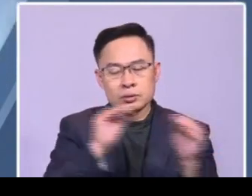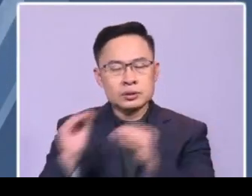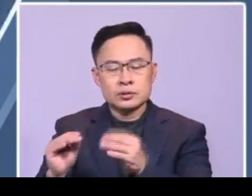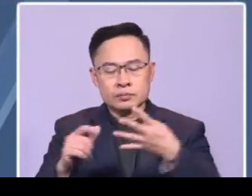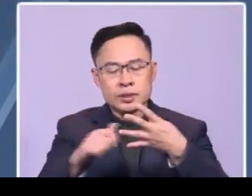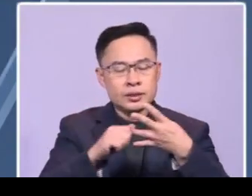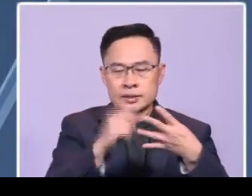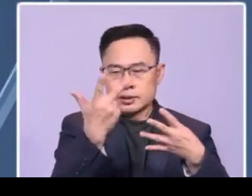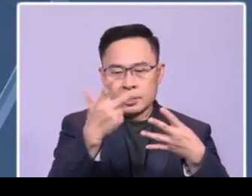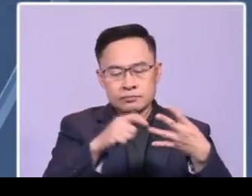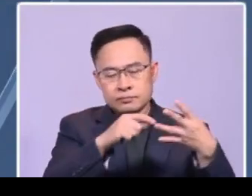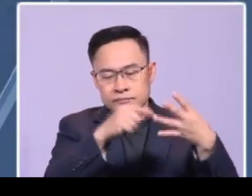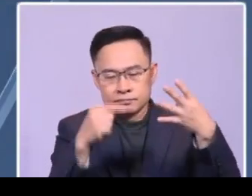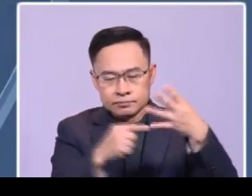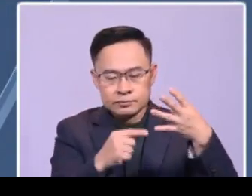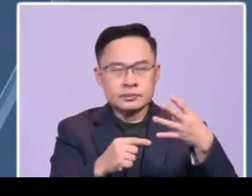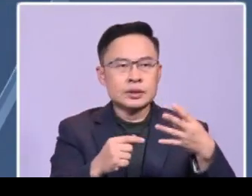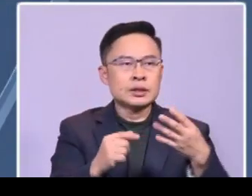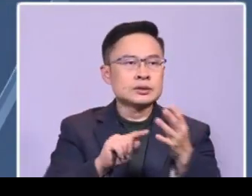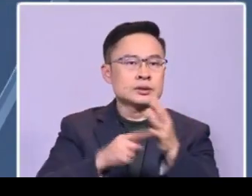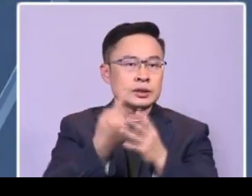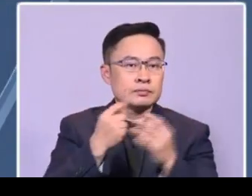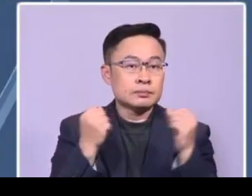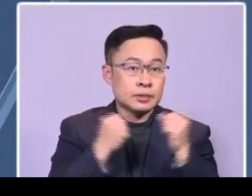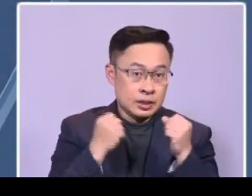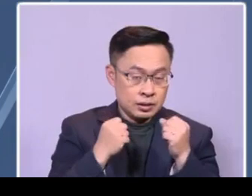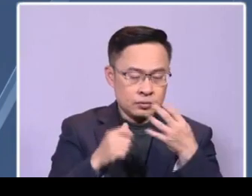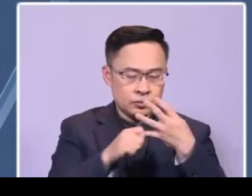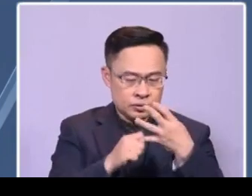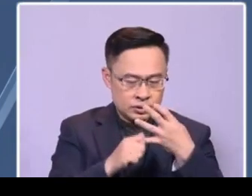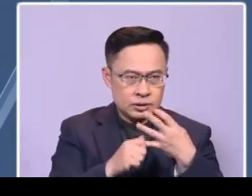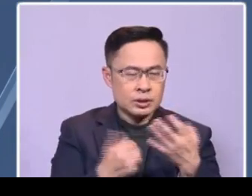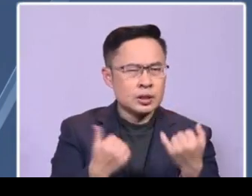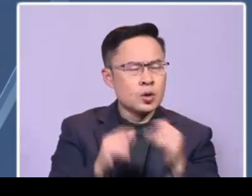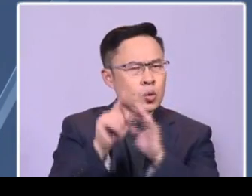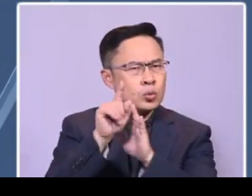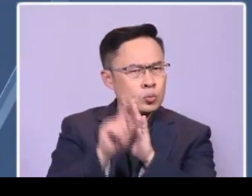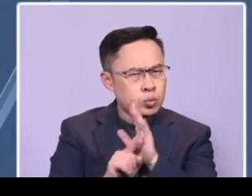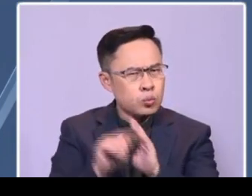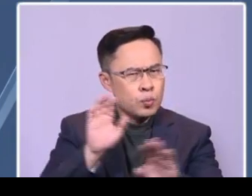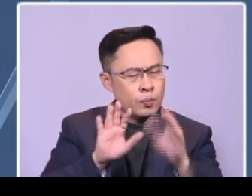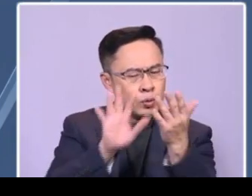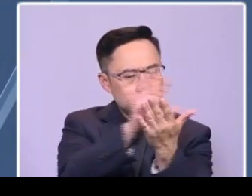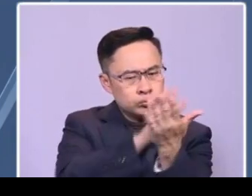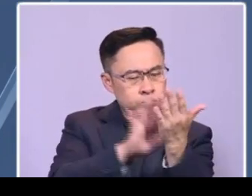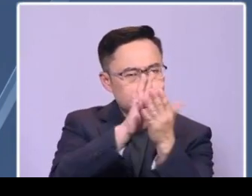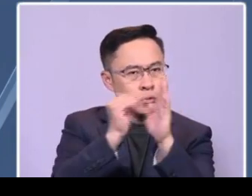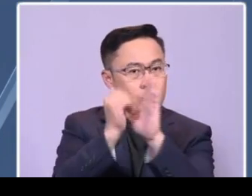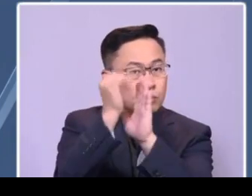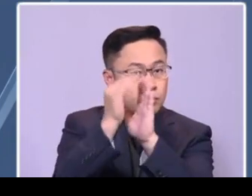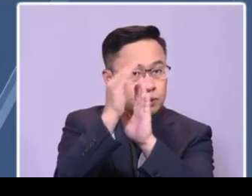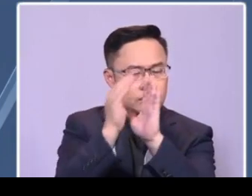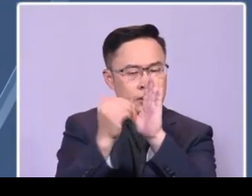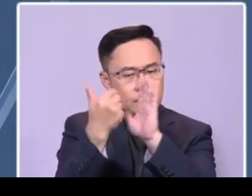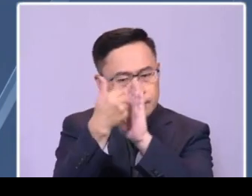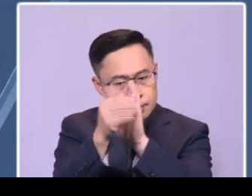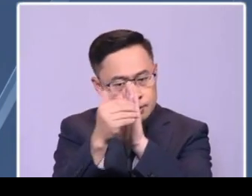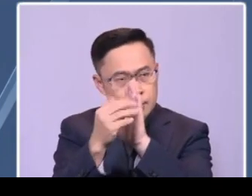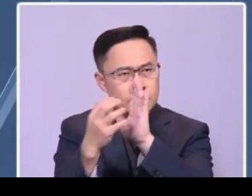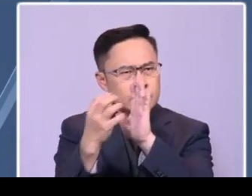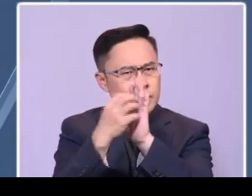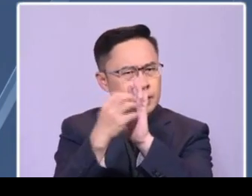อย่างเป็นทางการในช่วงปลายสัปดาห์นี้นะครับแล้วก็ปีนี้กรมอุตุนิยมวิทยาคาดการณ์ว่าอุณหภูมิโดยเฉลี่ยโดยเฉพาะภาคเหนือภาคอีสาน